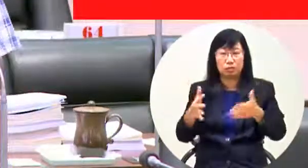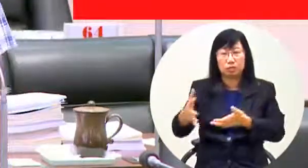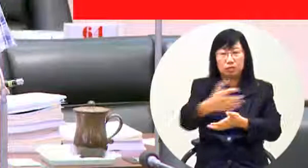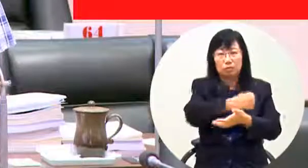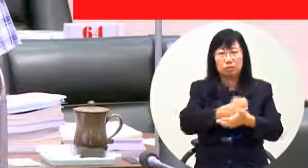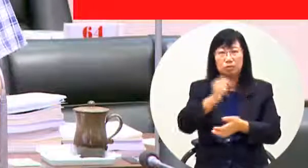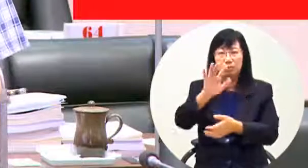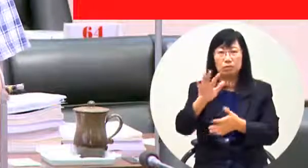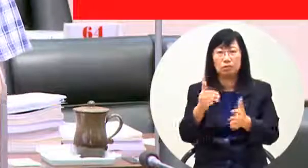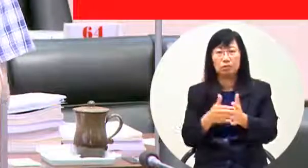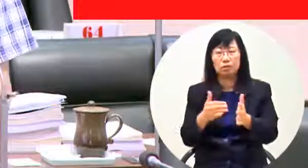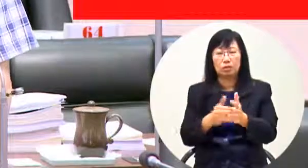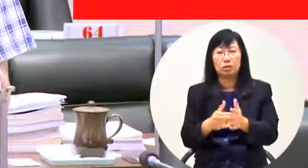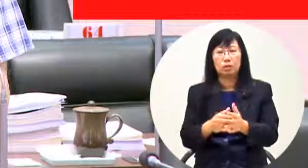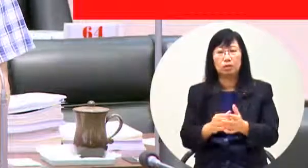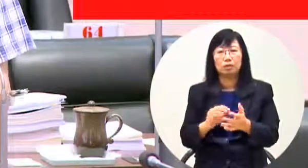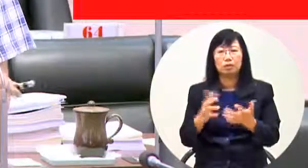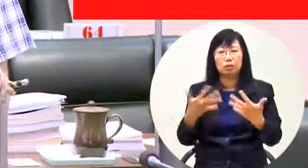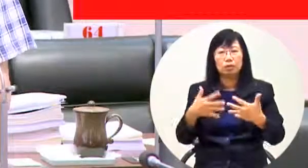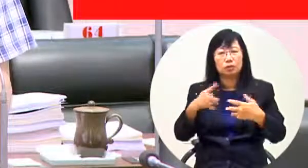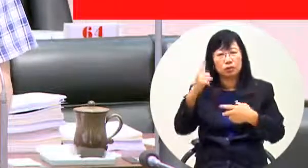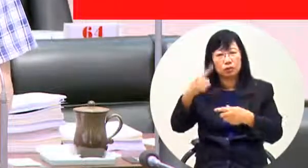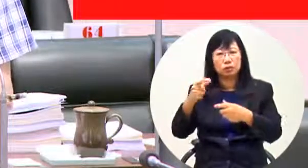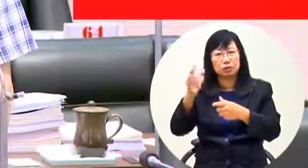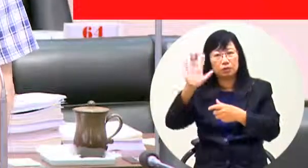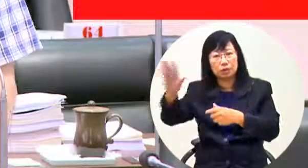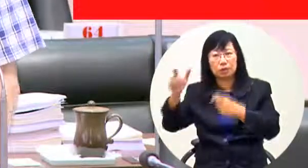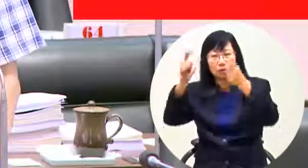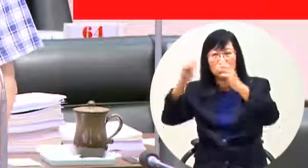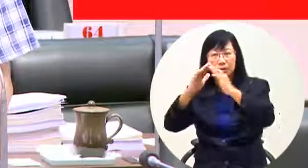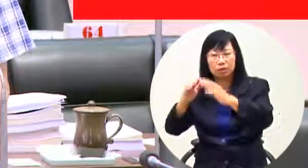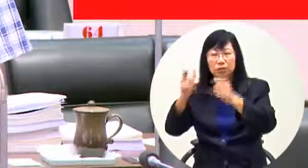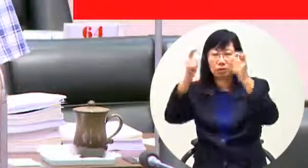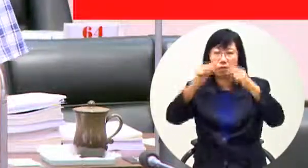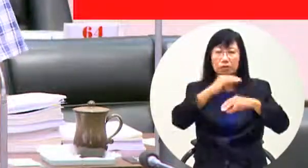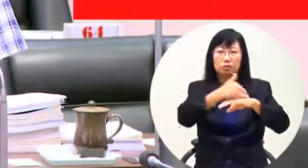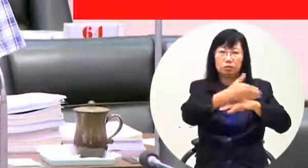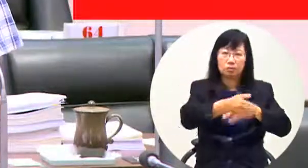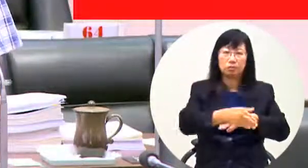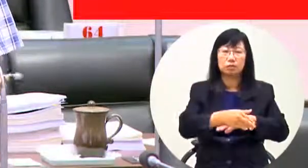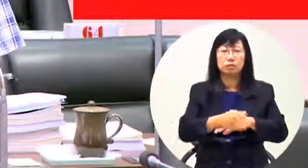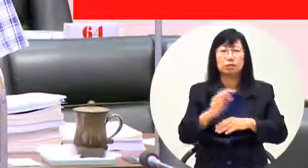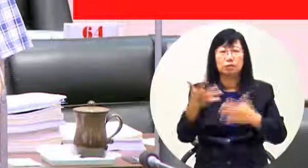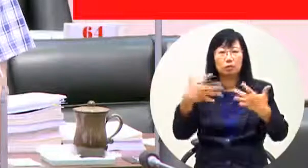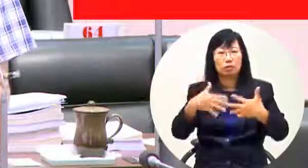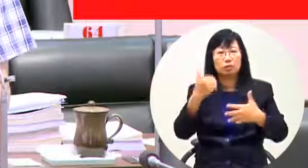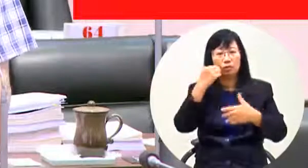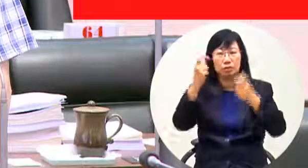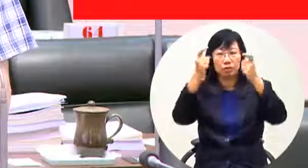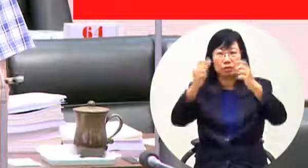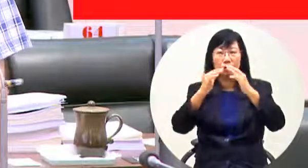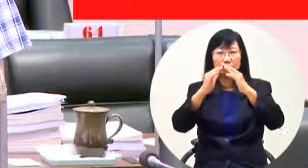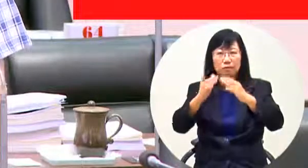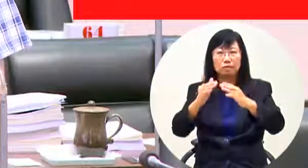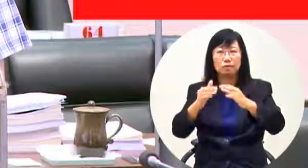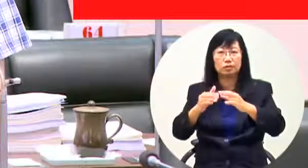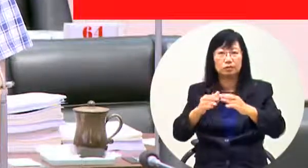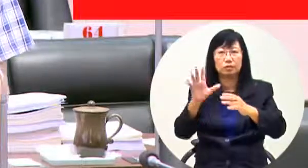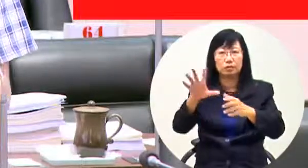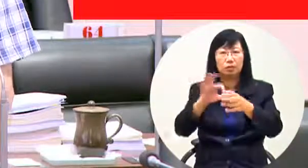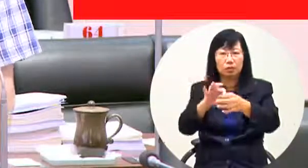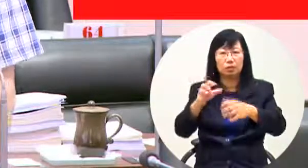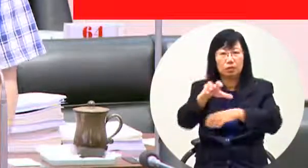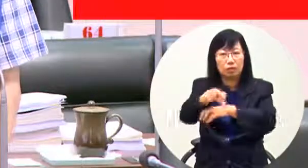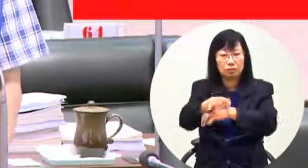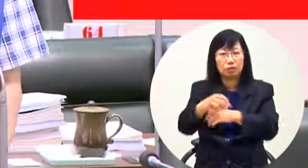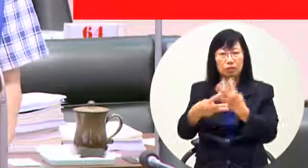县，高雄县市的区段征收区，另外有农业保留带，